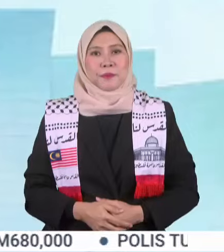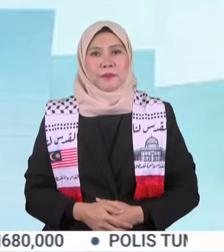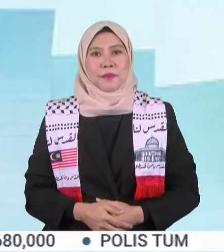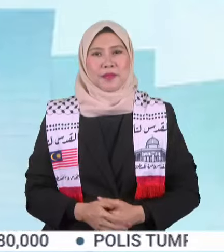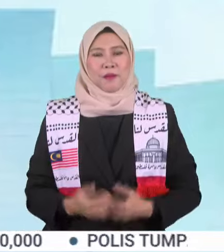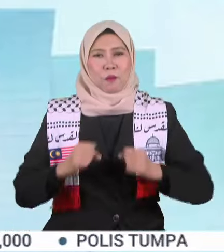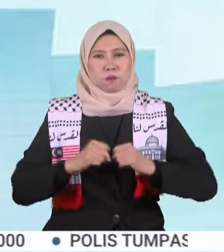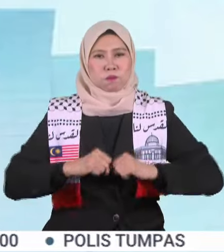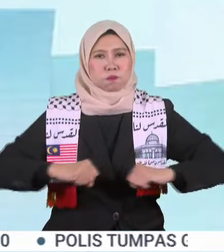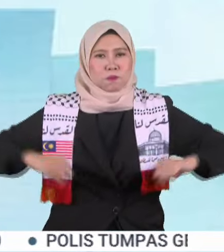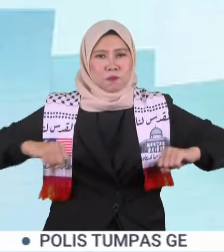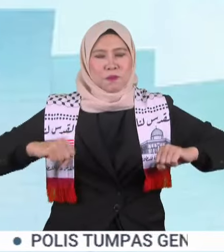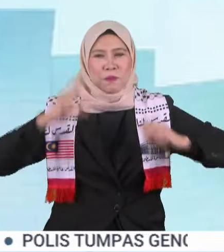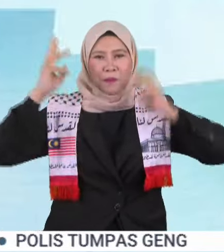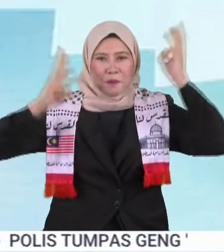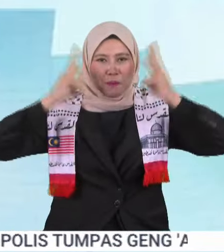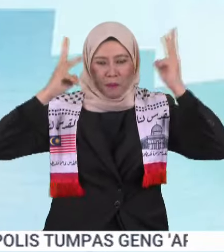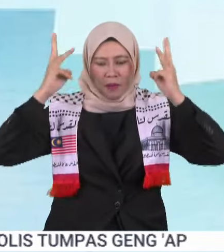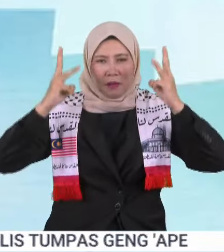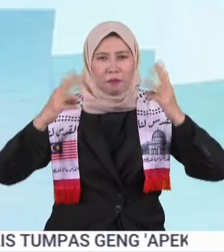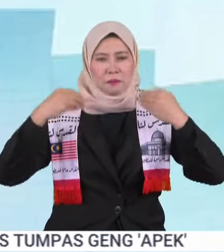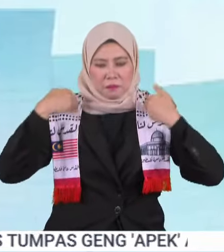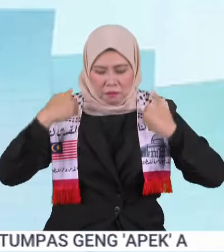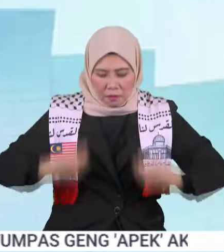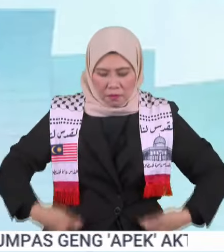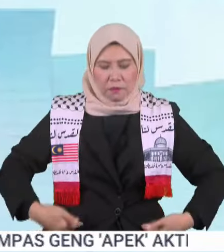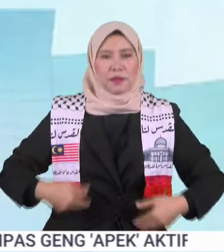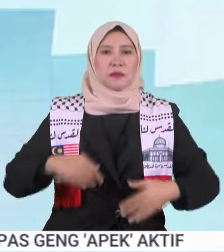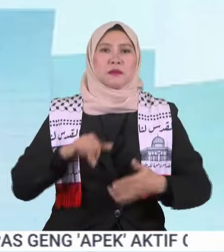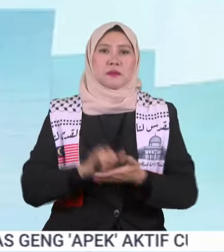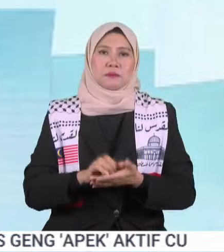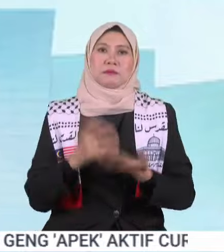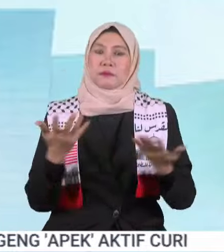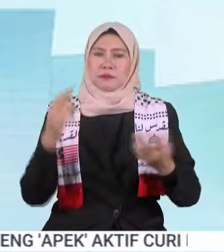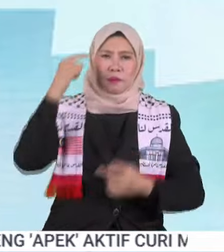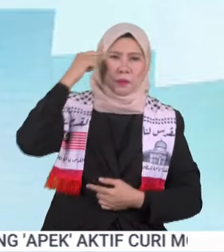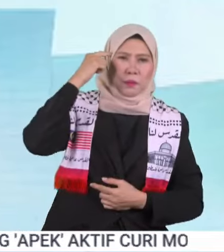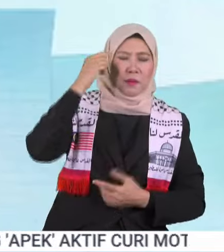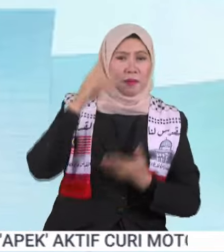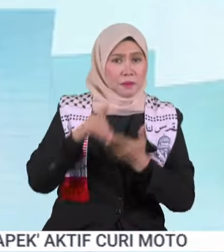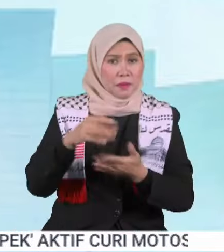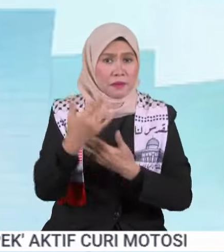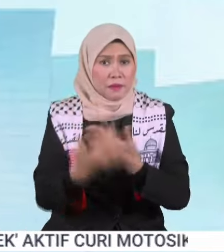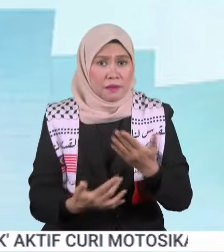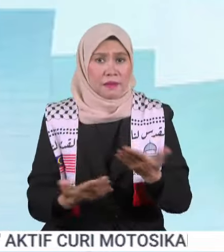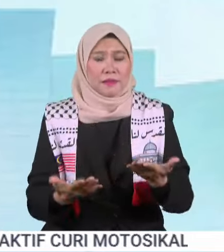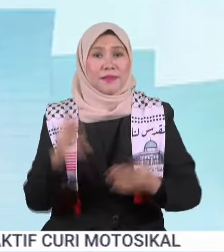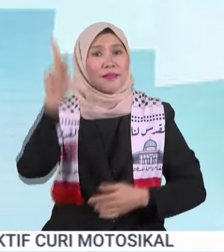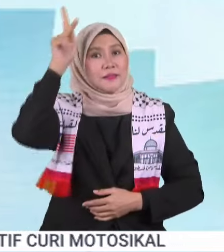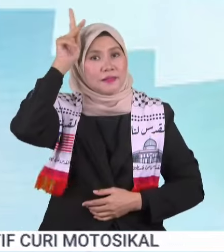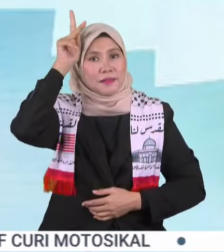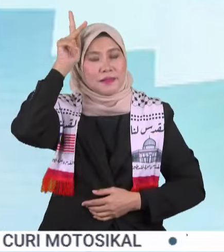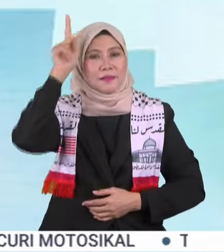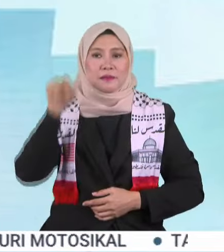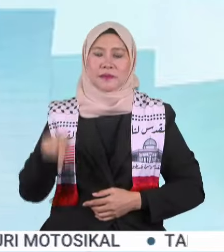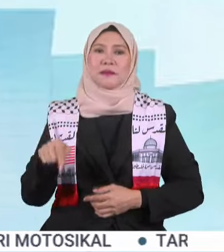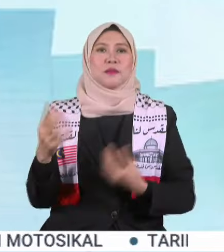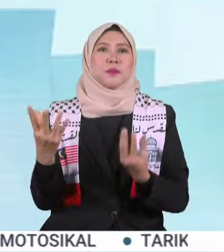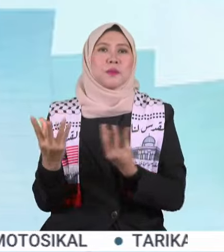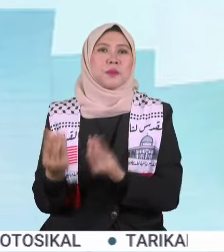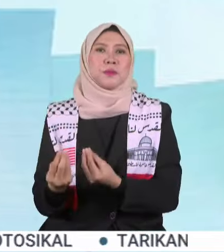Naik berat badan dan bimbang darah dalam badan berkurangan antara mitos derma darah. Andaian itu juga menyaksikan Kelantan berada antara kedudukan